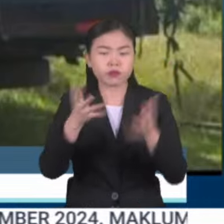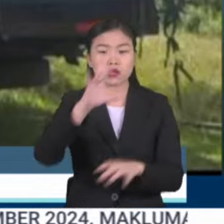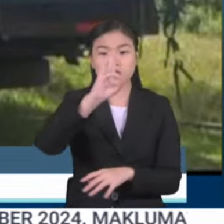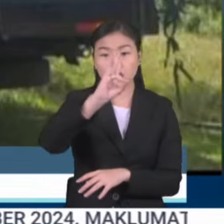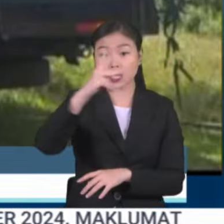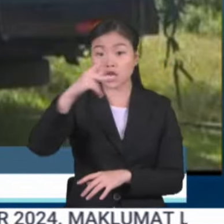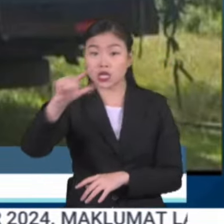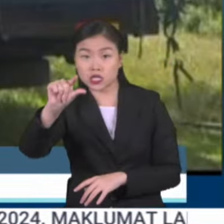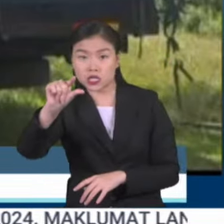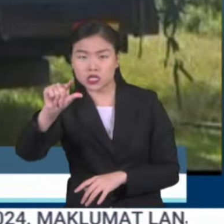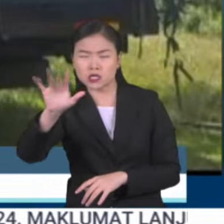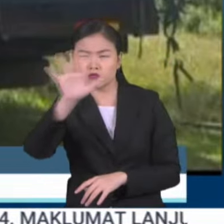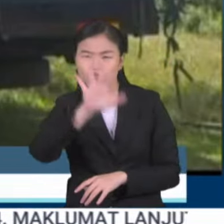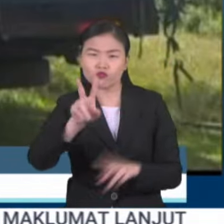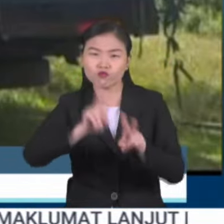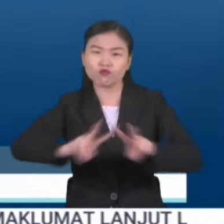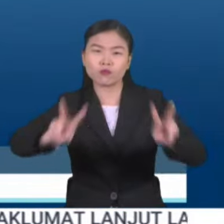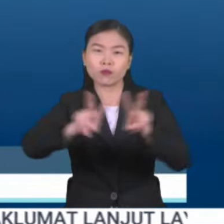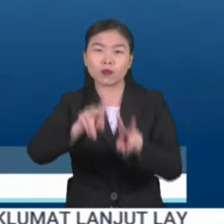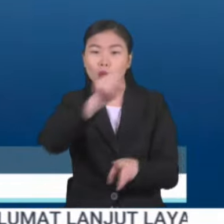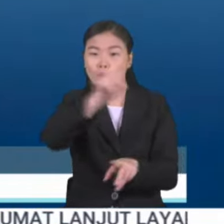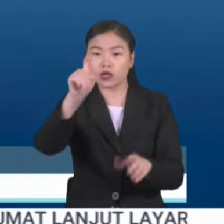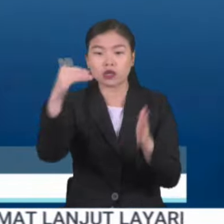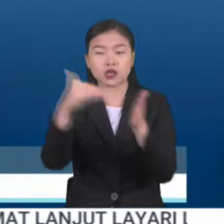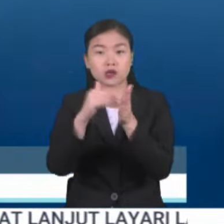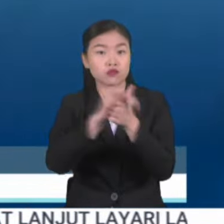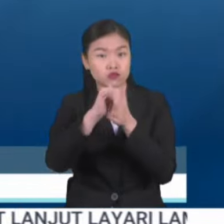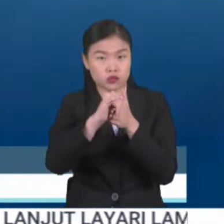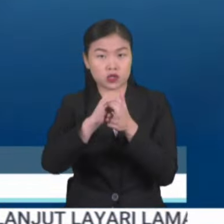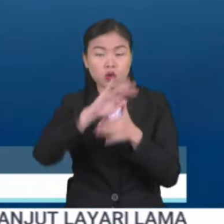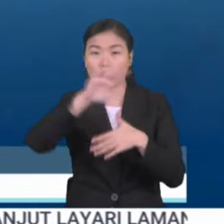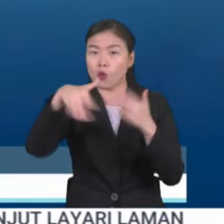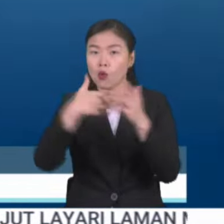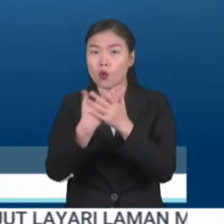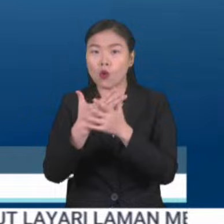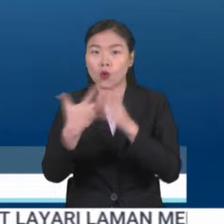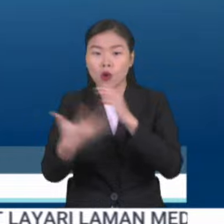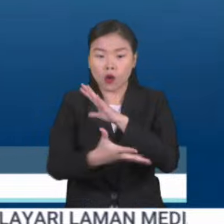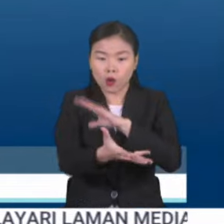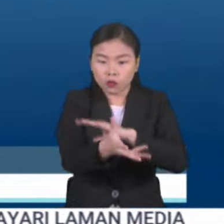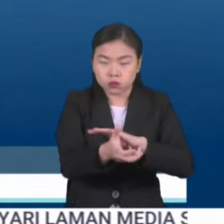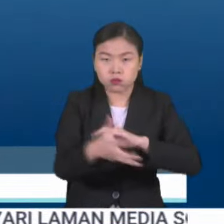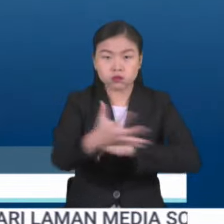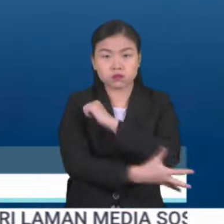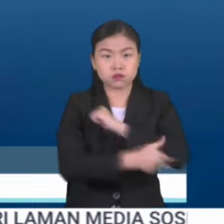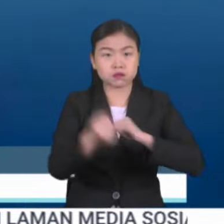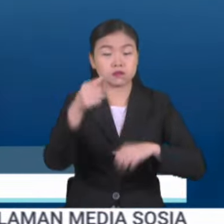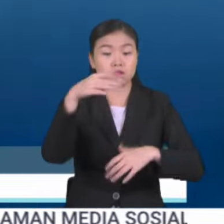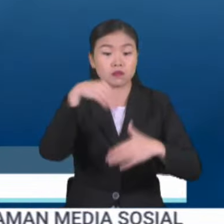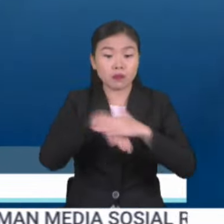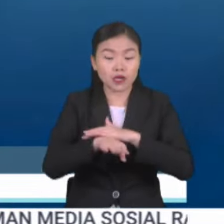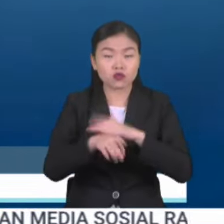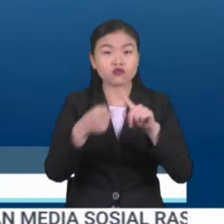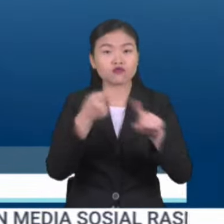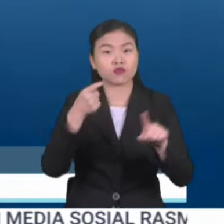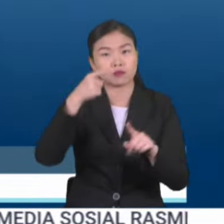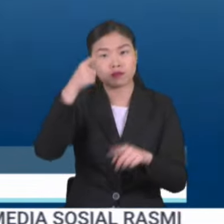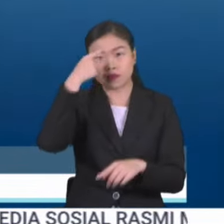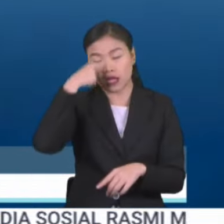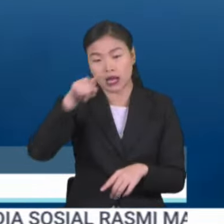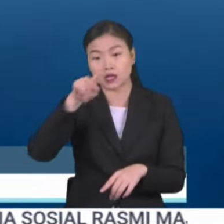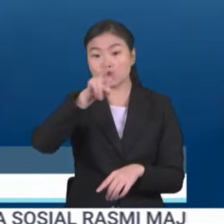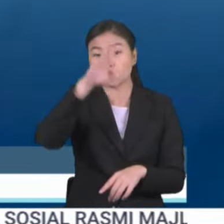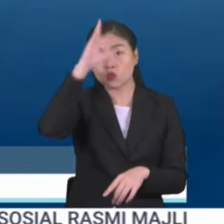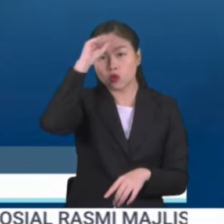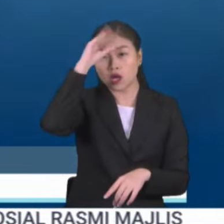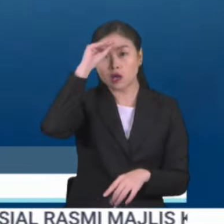kg dan dianggarkan bernilai lebih rm,000 itu dipercayai diseludup masuk dari Thailand dua lelaki ditahan